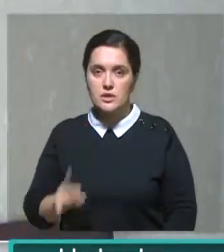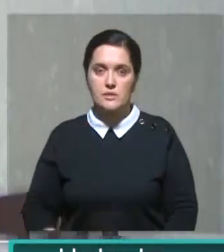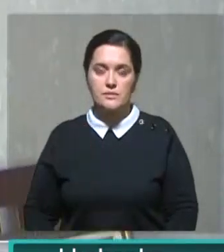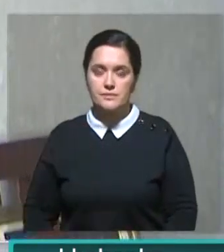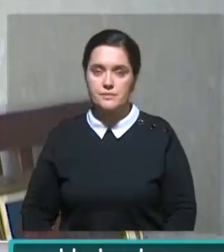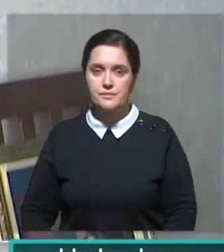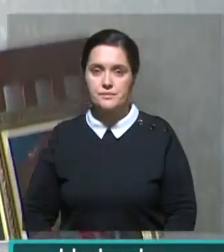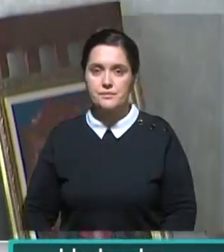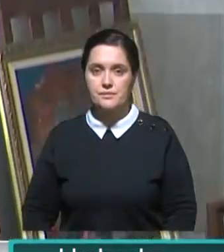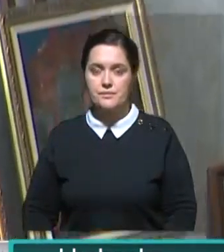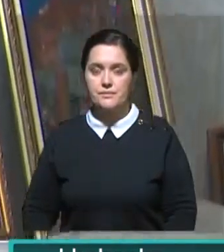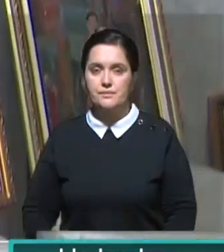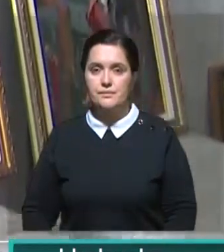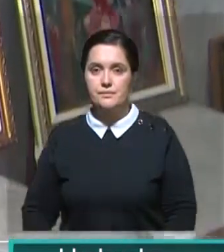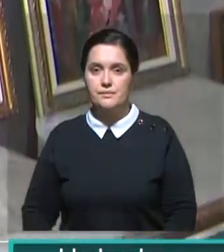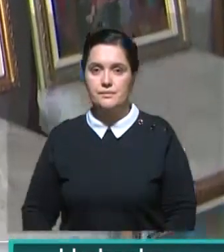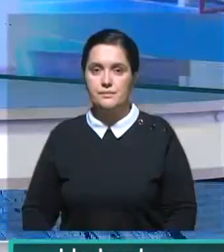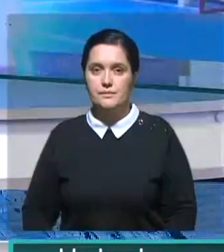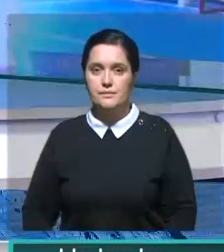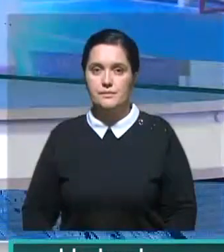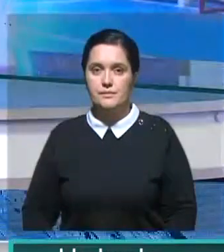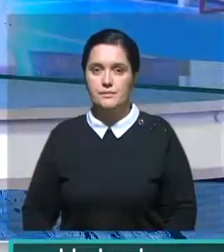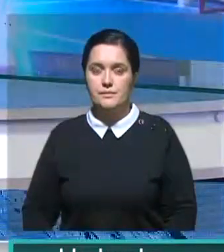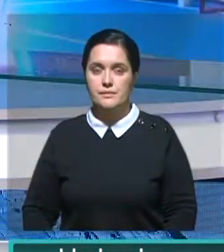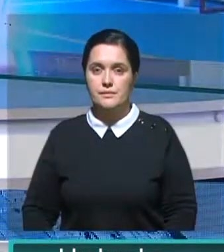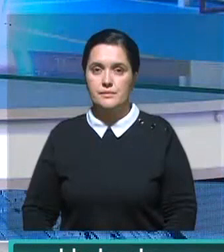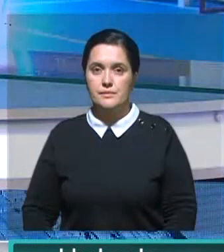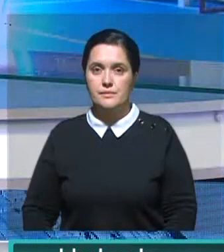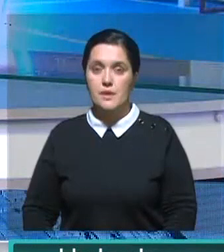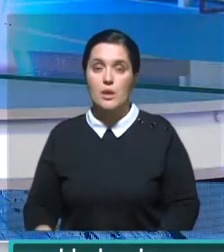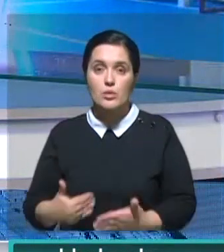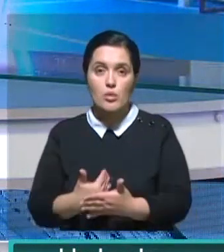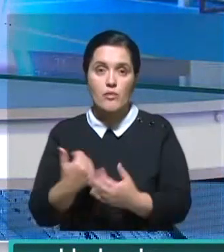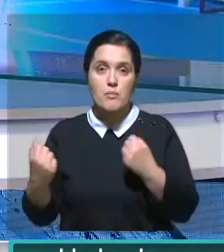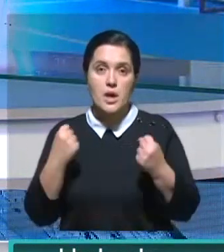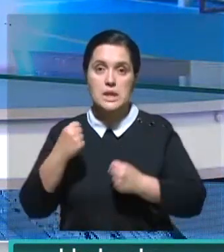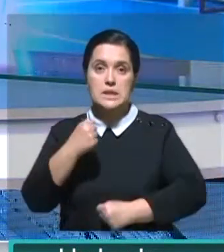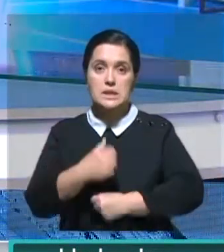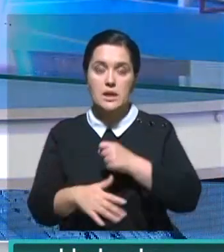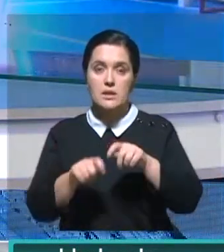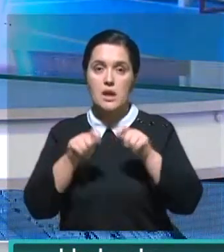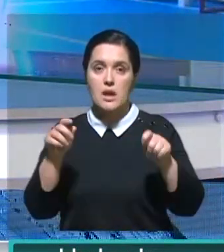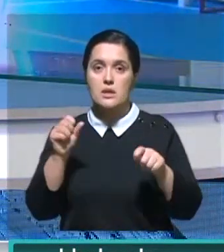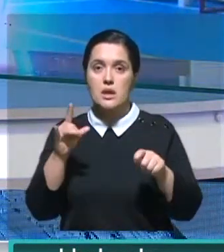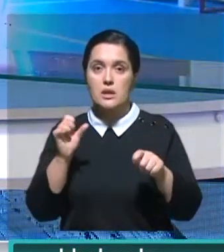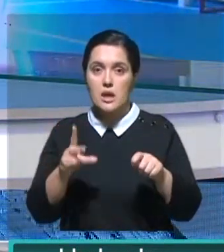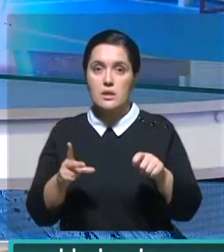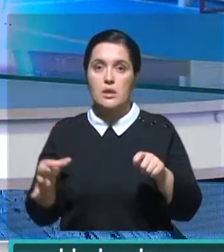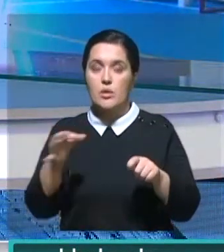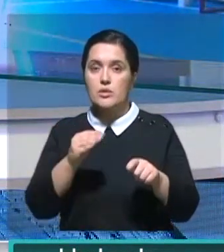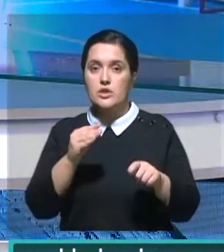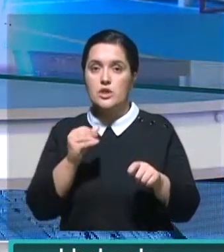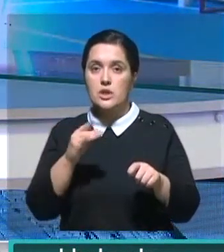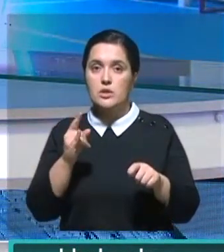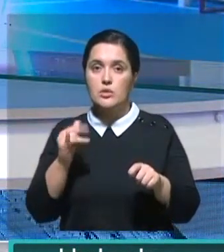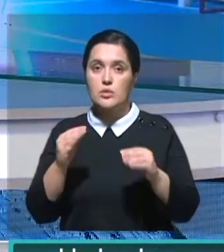Радик Джакупов. Итоги дня Алматы. Ну и завершающая информация. Новый спортивный центр открыли в Сарканском районе области